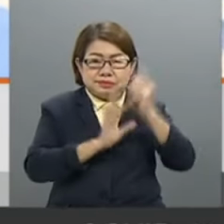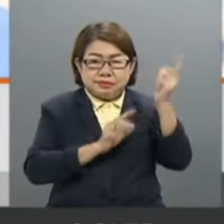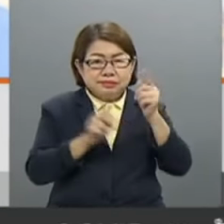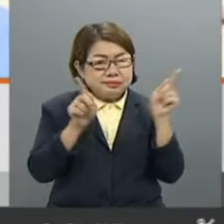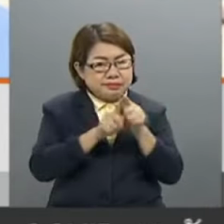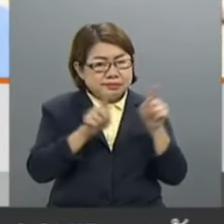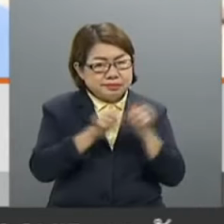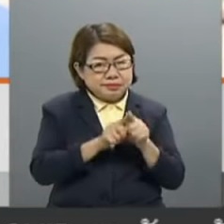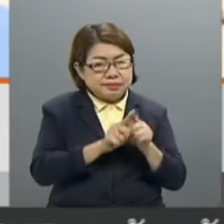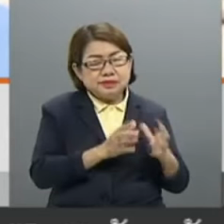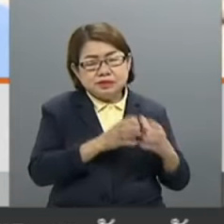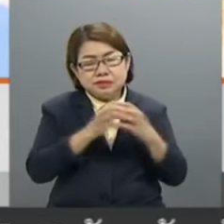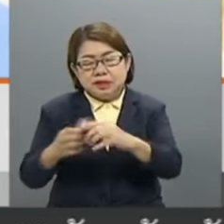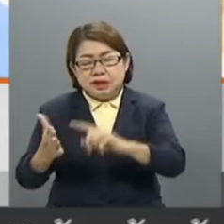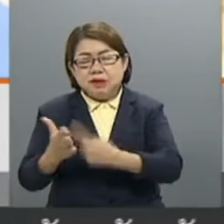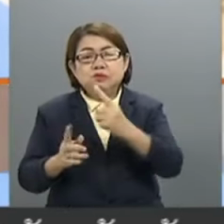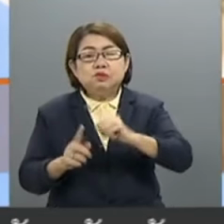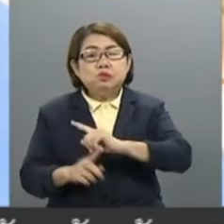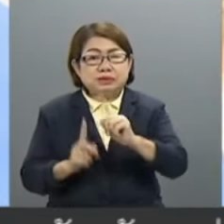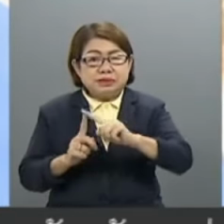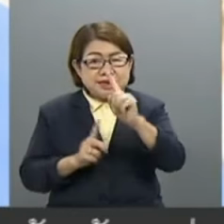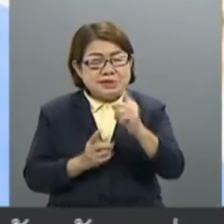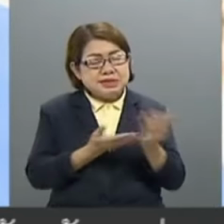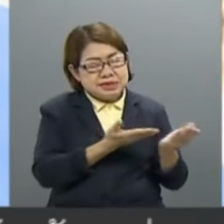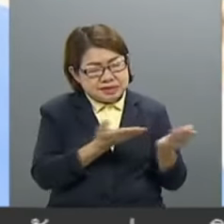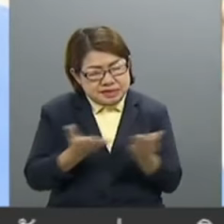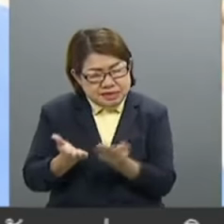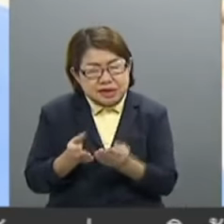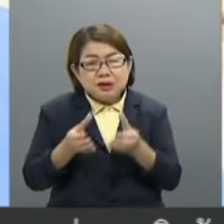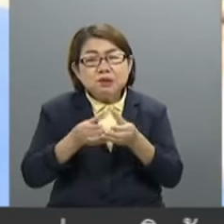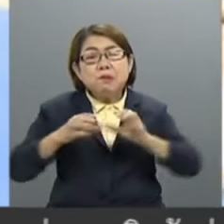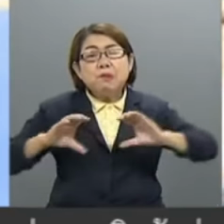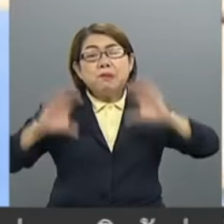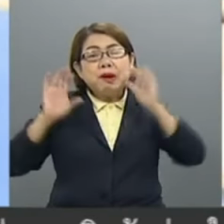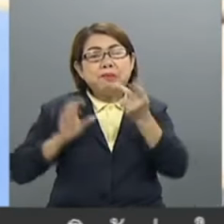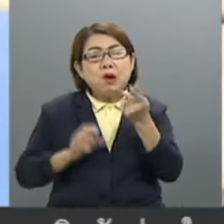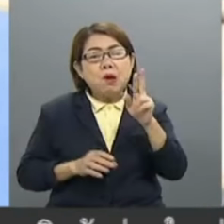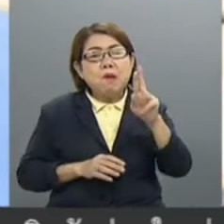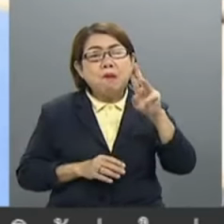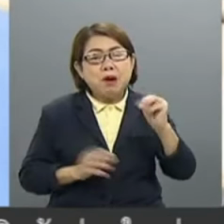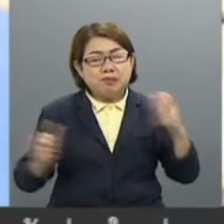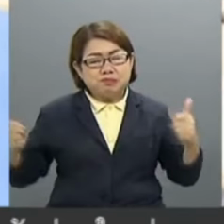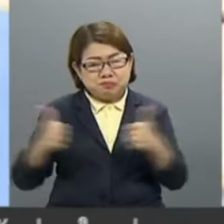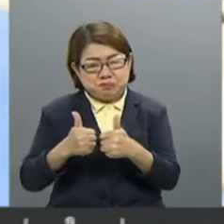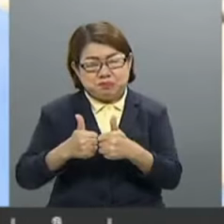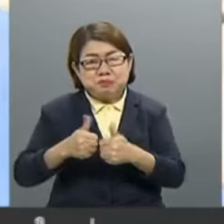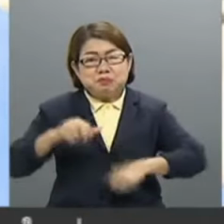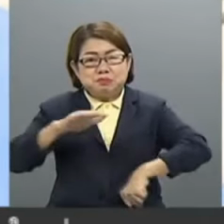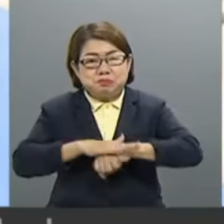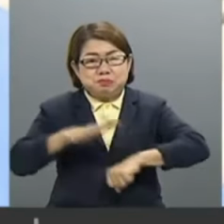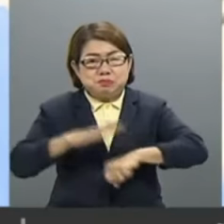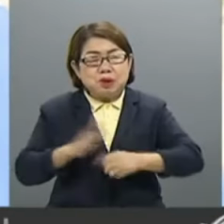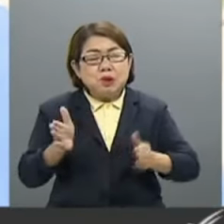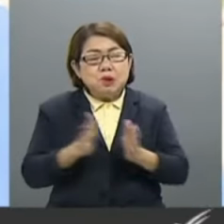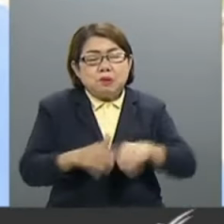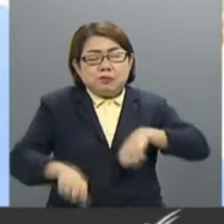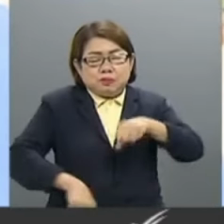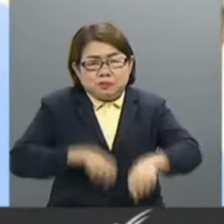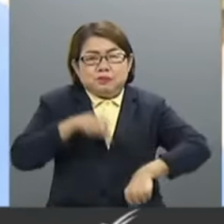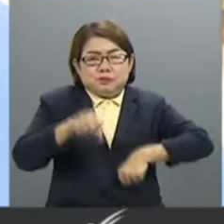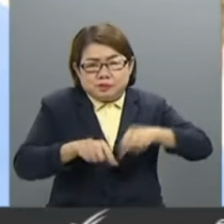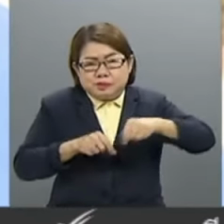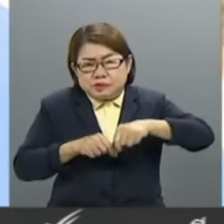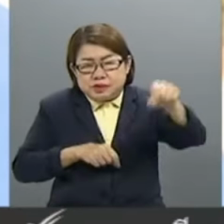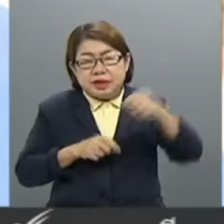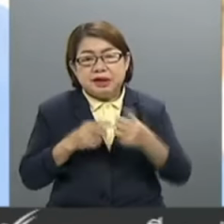ครม.มาเตะฟุตบอลนะครับแล้วก็มีปั่นจักรยานตลอดเดือนสิงหาคมนี้จะเห็นระยองคึกคักเป็นพิ